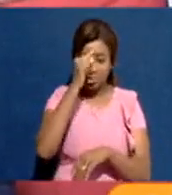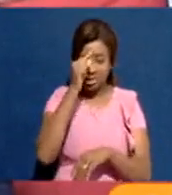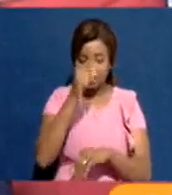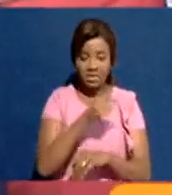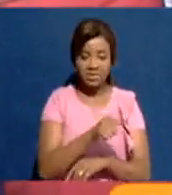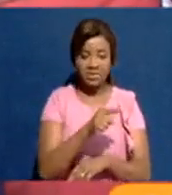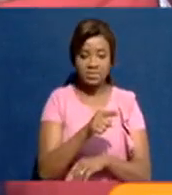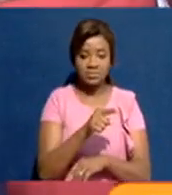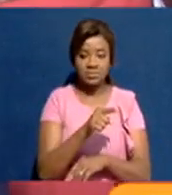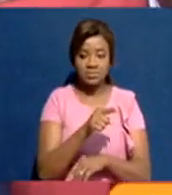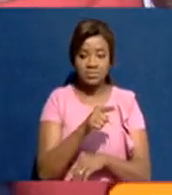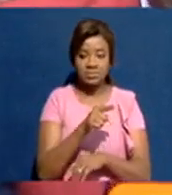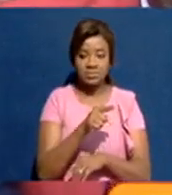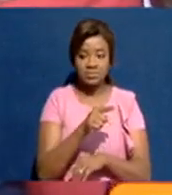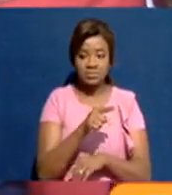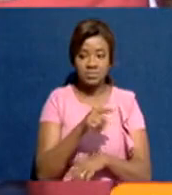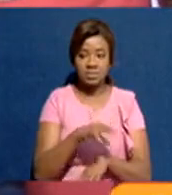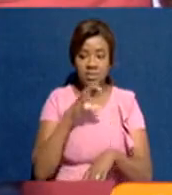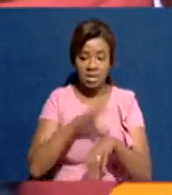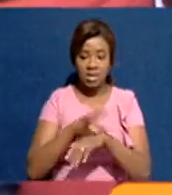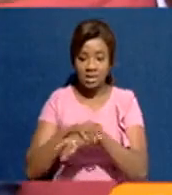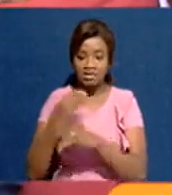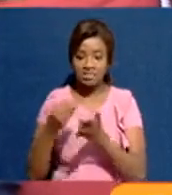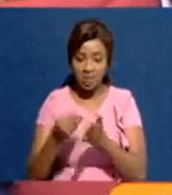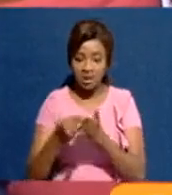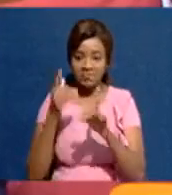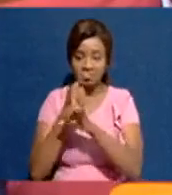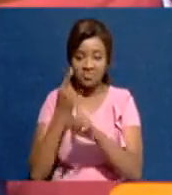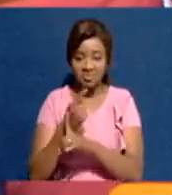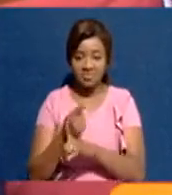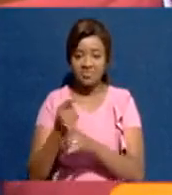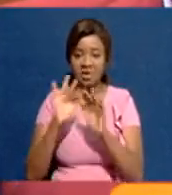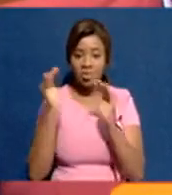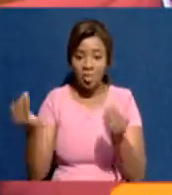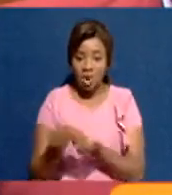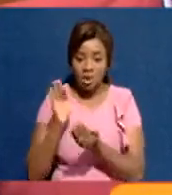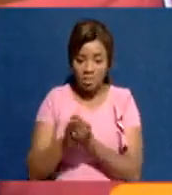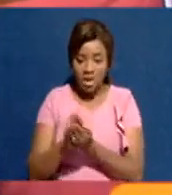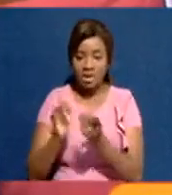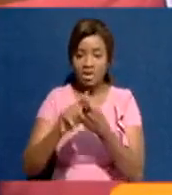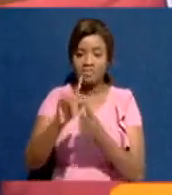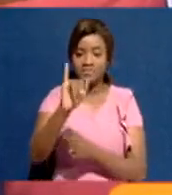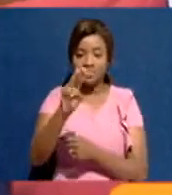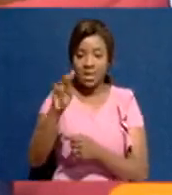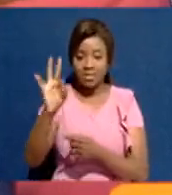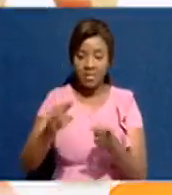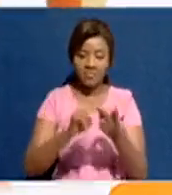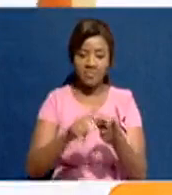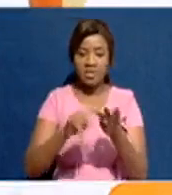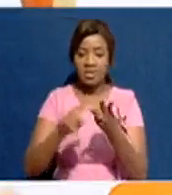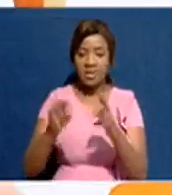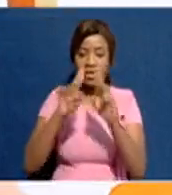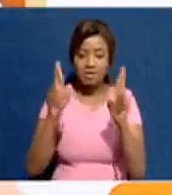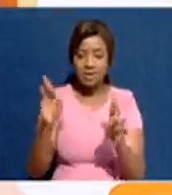then both from commercial banks internationally as well as from the World Bank and the IMF, and so we hope that can be used to plug in.